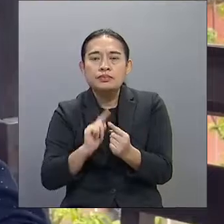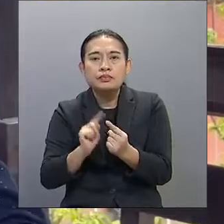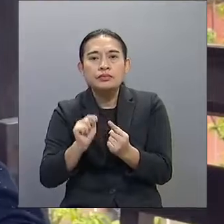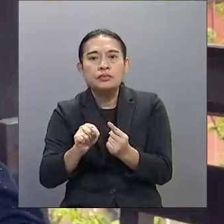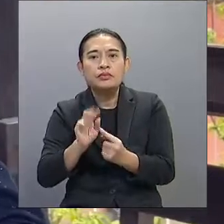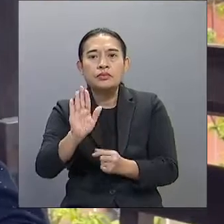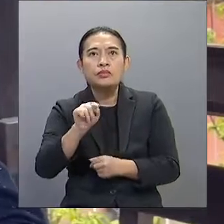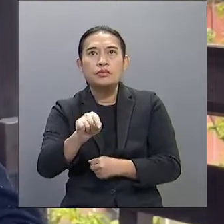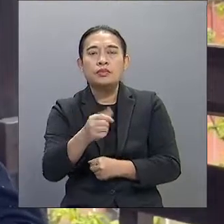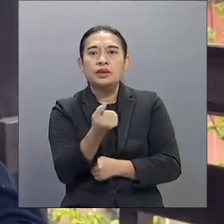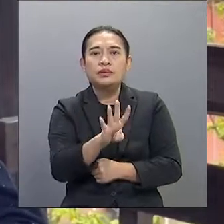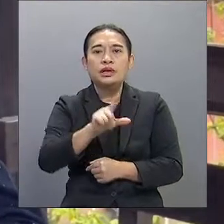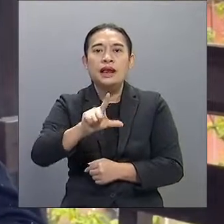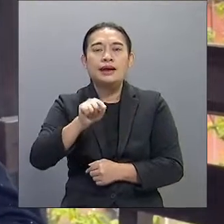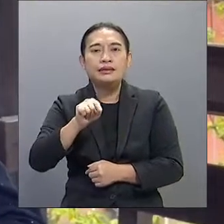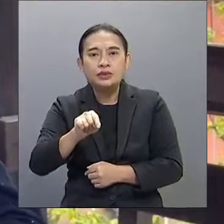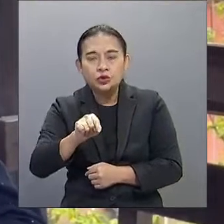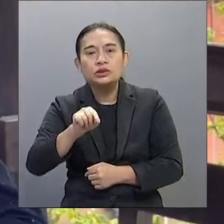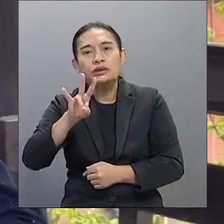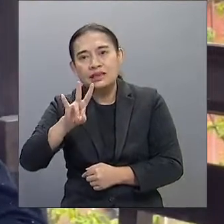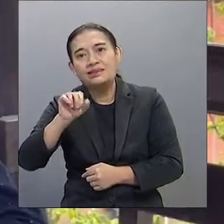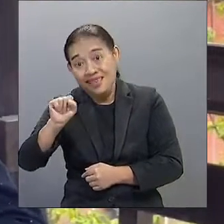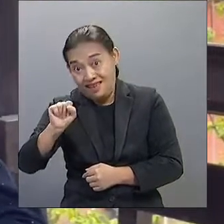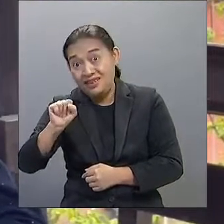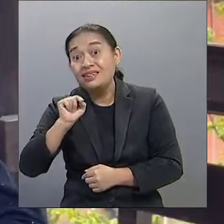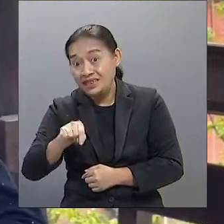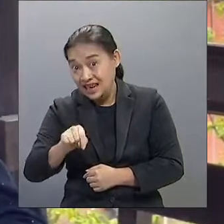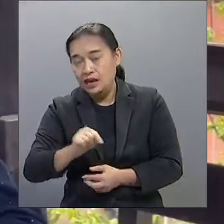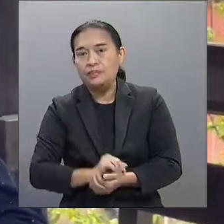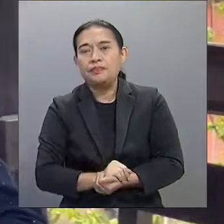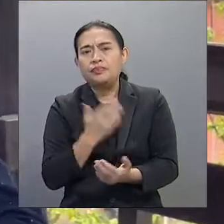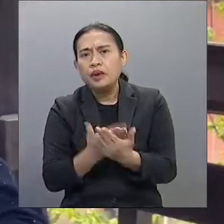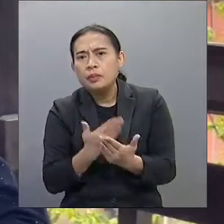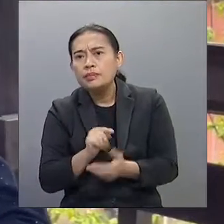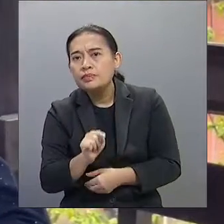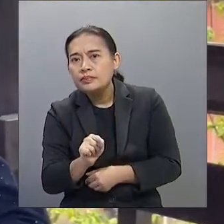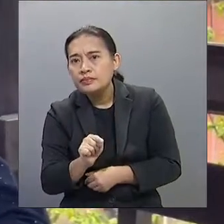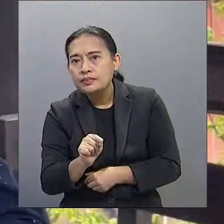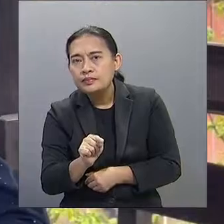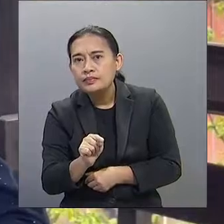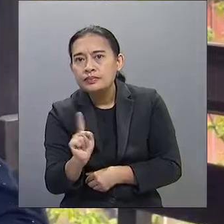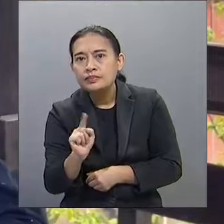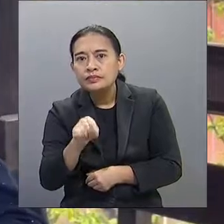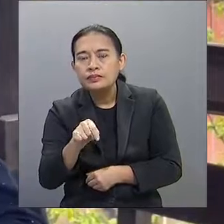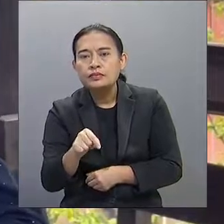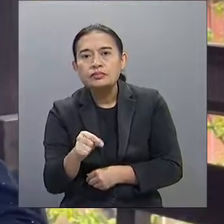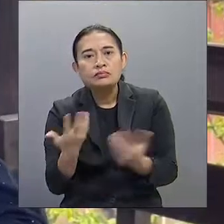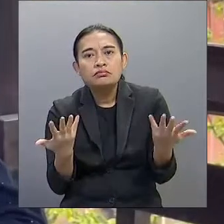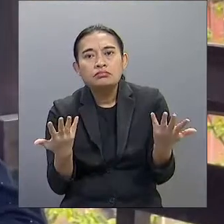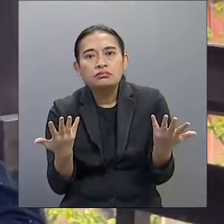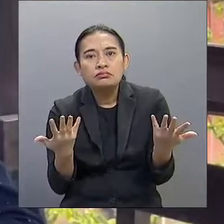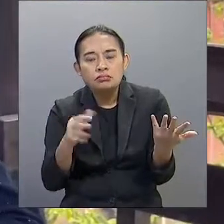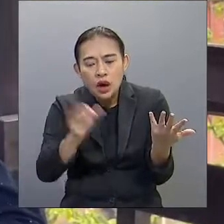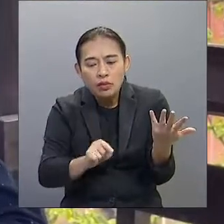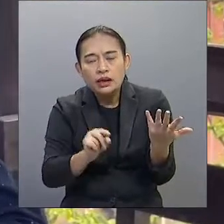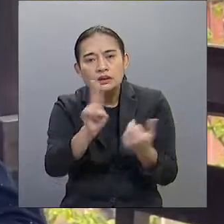ตาง 14 ลาน 7 แสนทจัซ้อไปกลายเป็นเงินไปตั้งอยู่ี เปา ๆ นะครบไม่ได้นมาใช้ประ